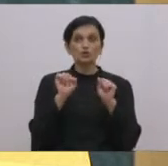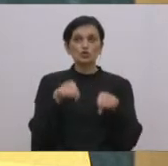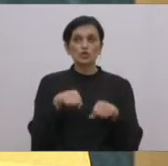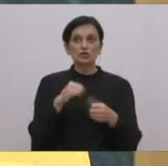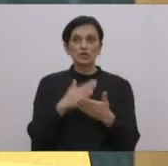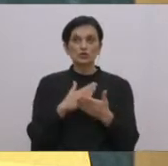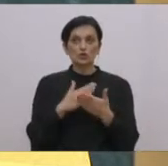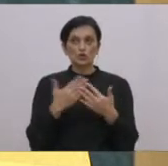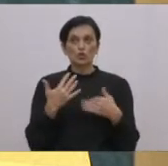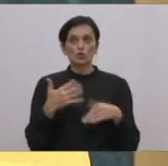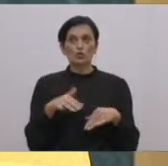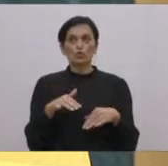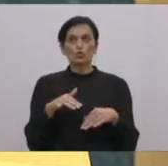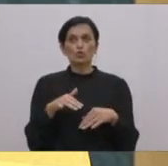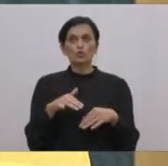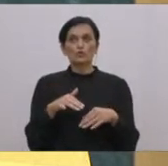ucue,